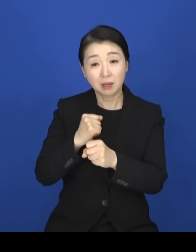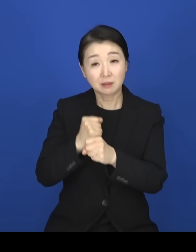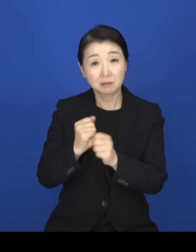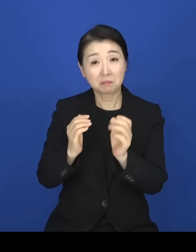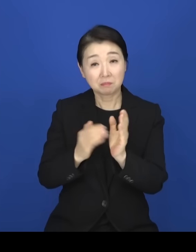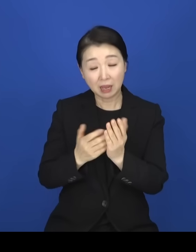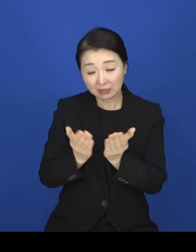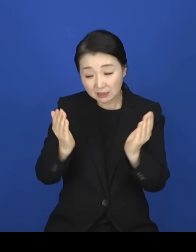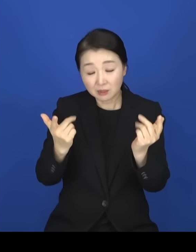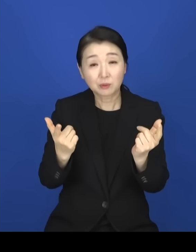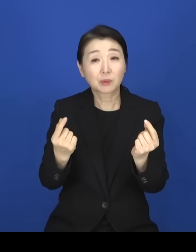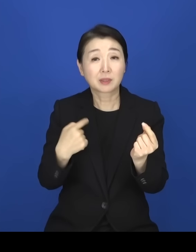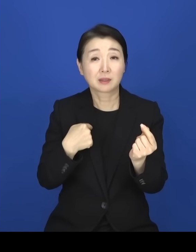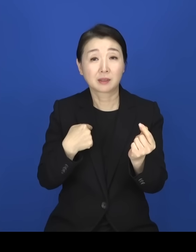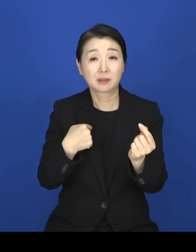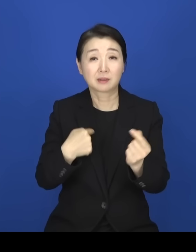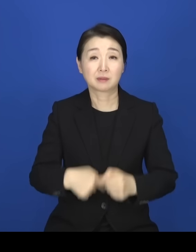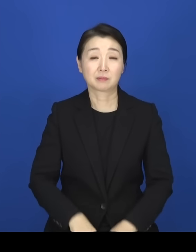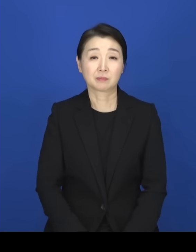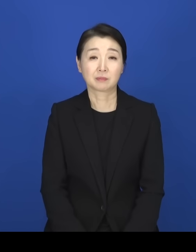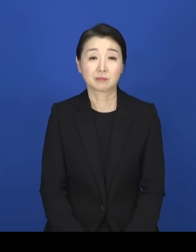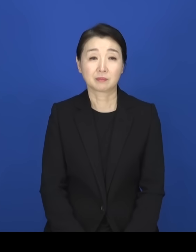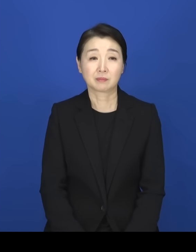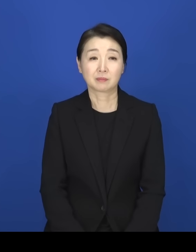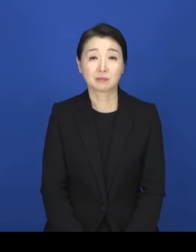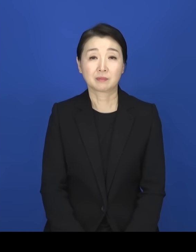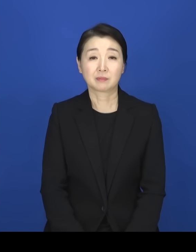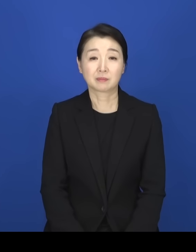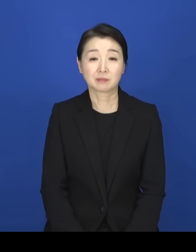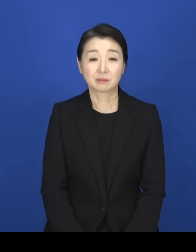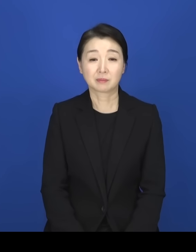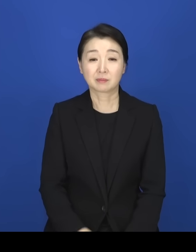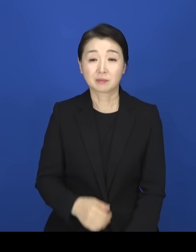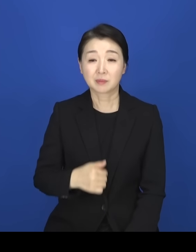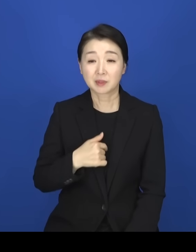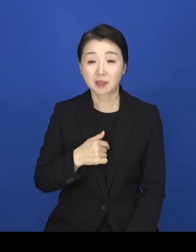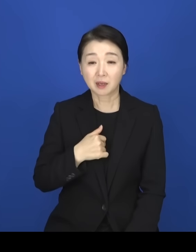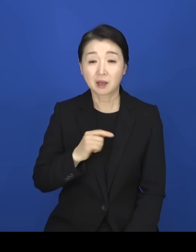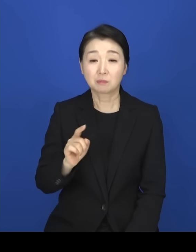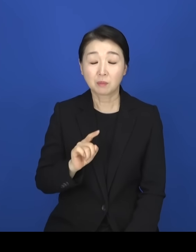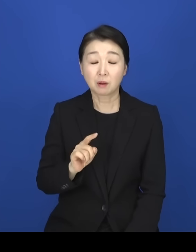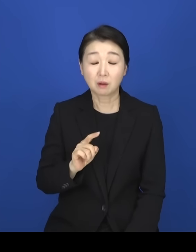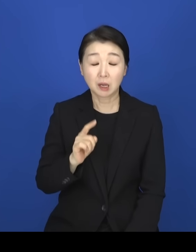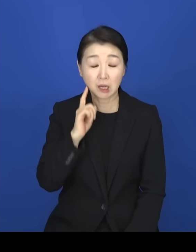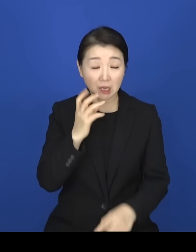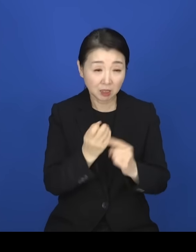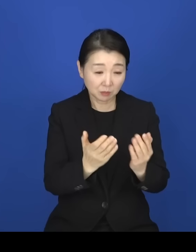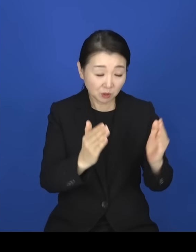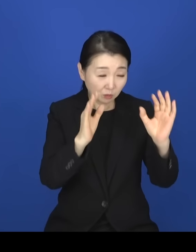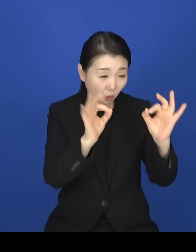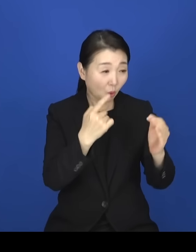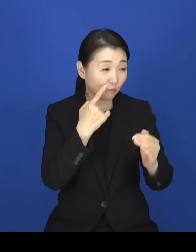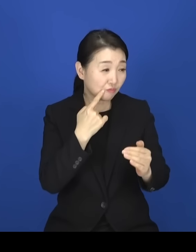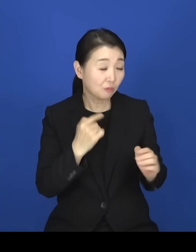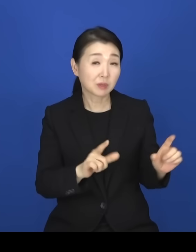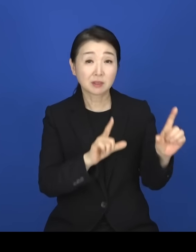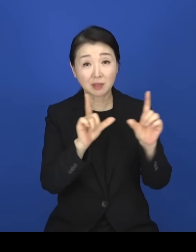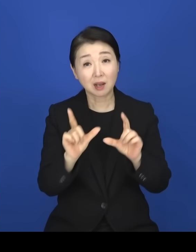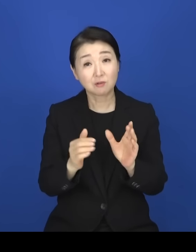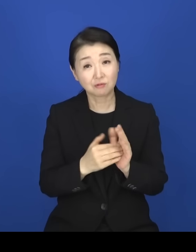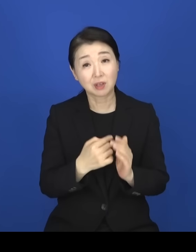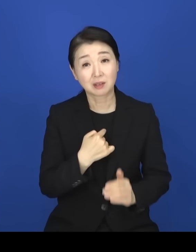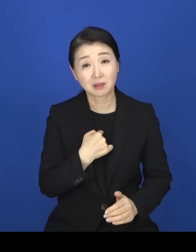한 그릇인데 예. 내가 금그릇들을 보고 부러워하면서 살았던 건가? 예.